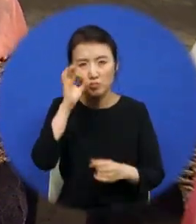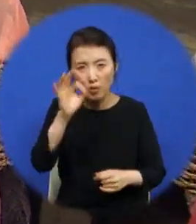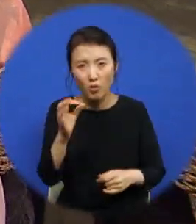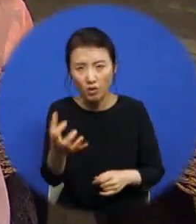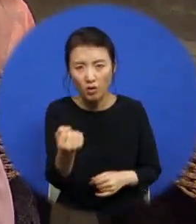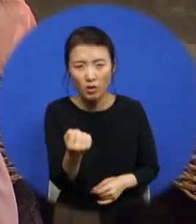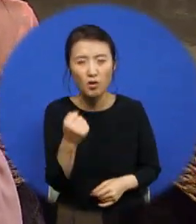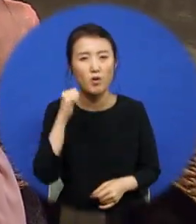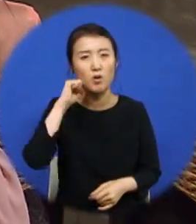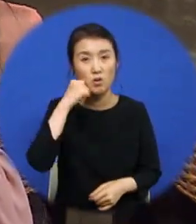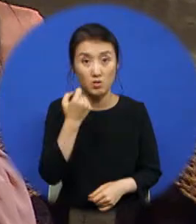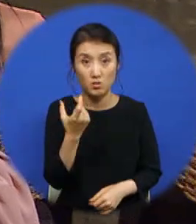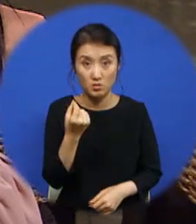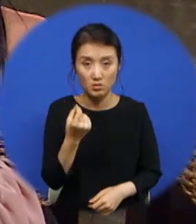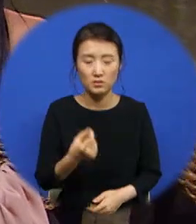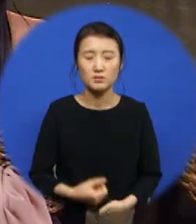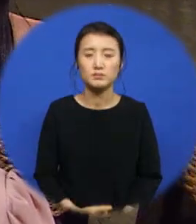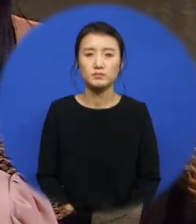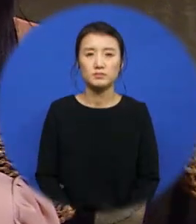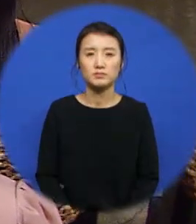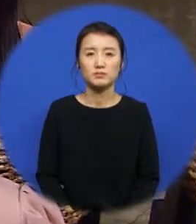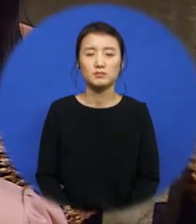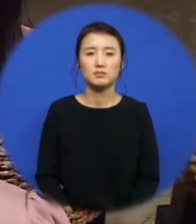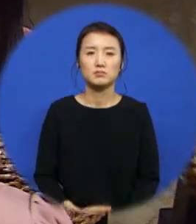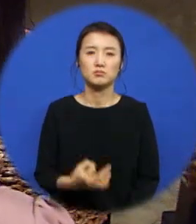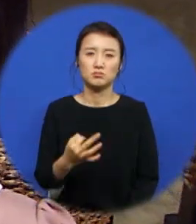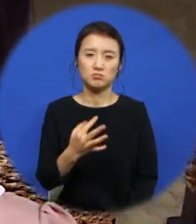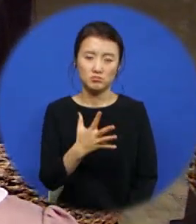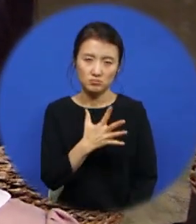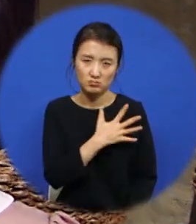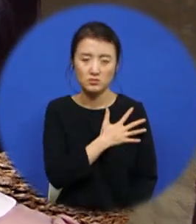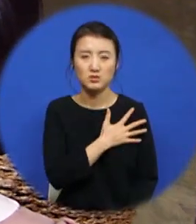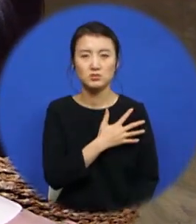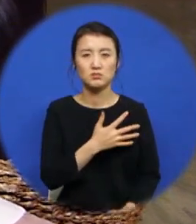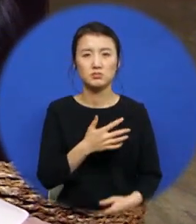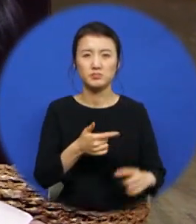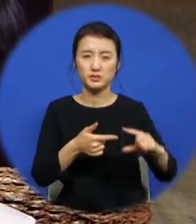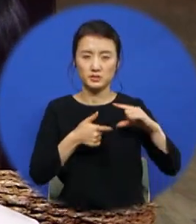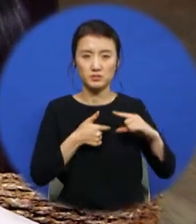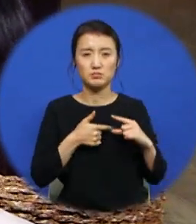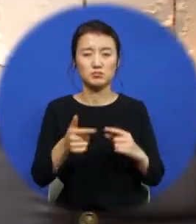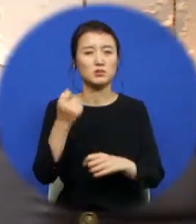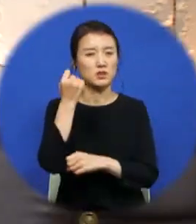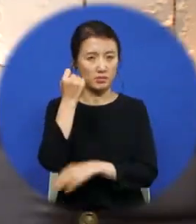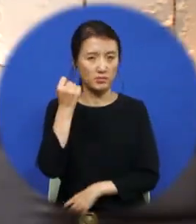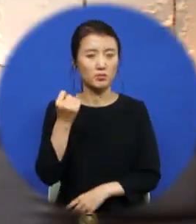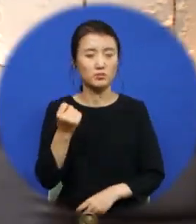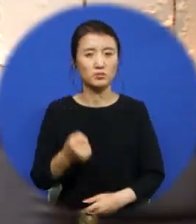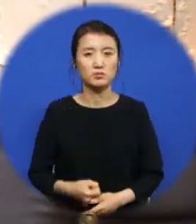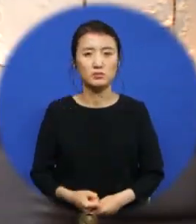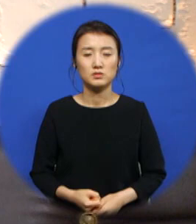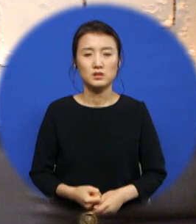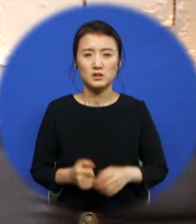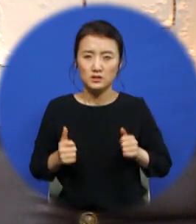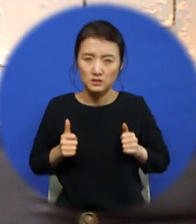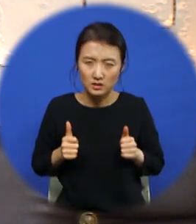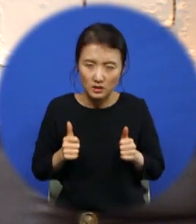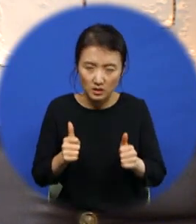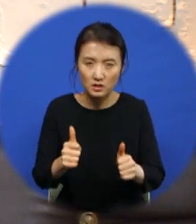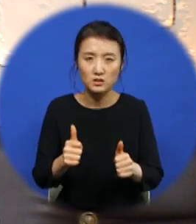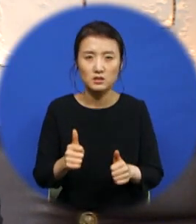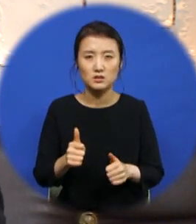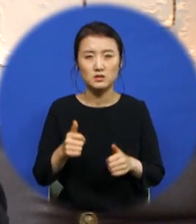그게 호 든 부와 명성을 만드려면 원천에 다는 것이죠 그런데 그렇게 성실 근면 저는